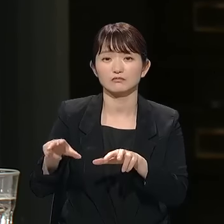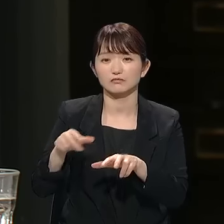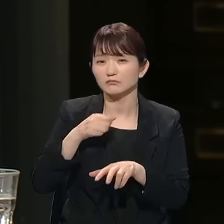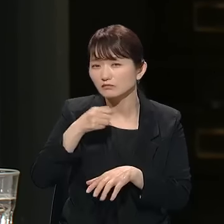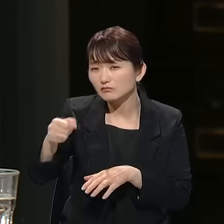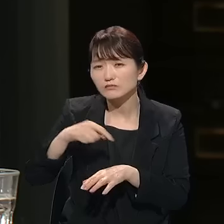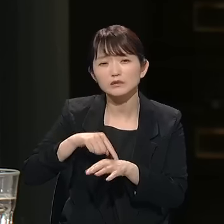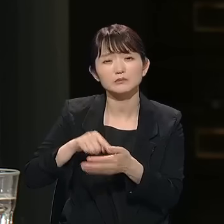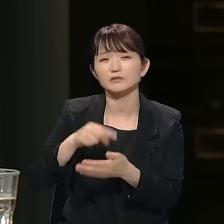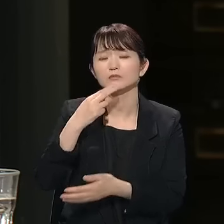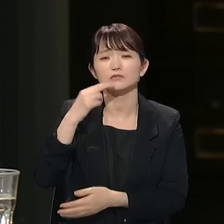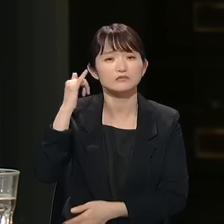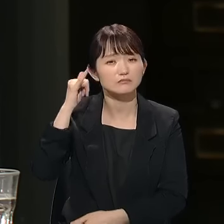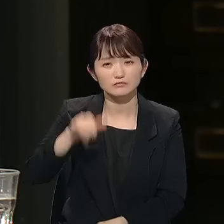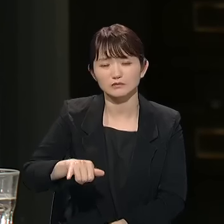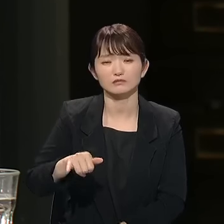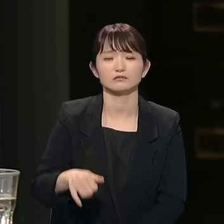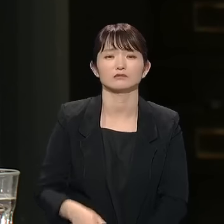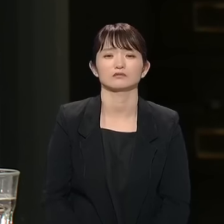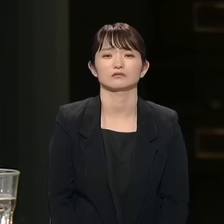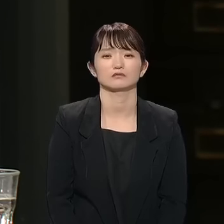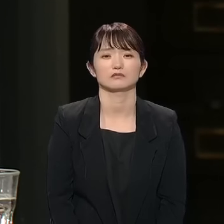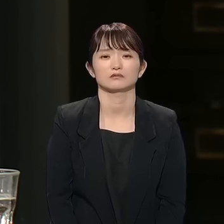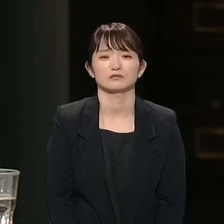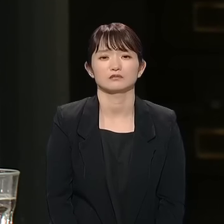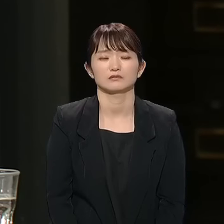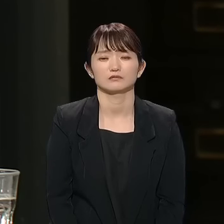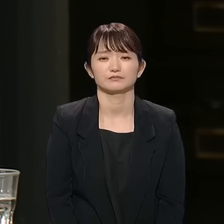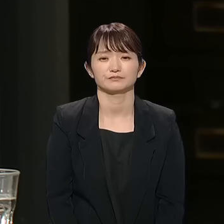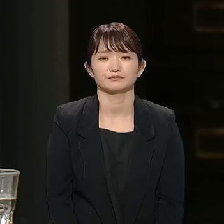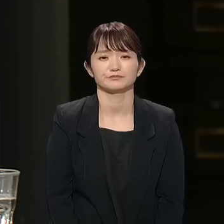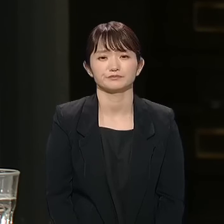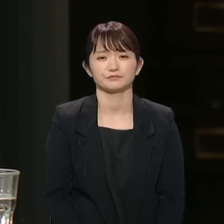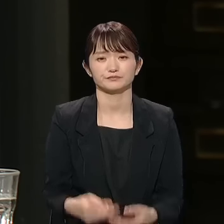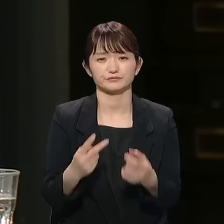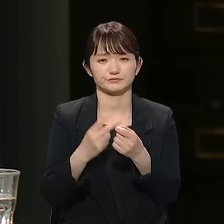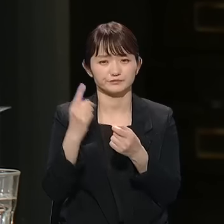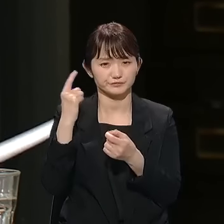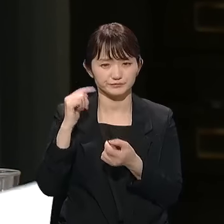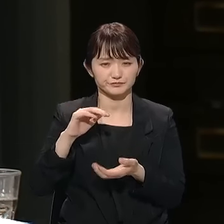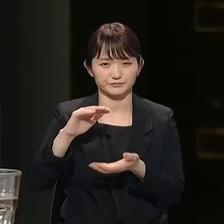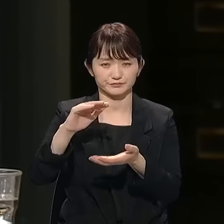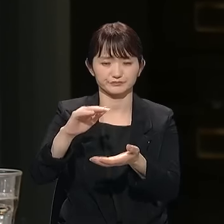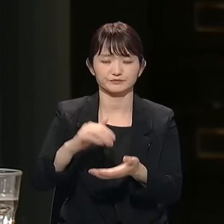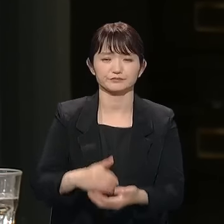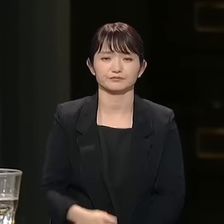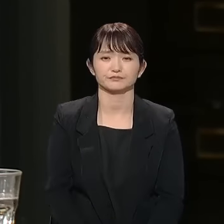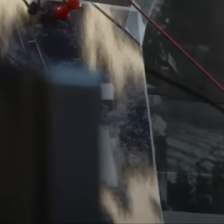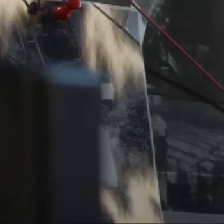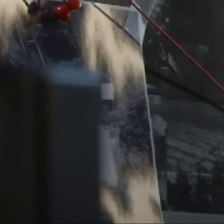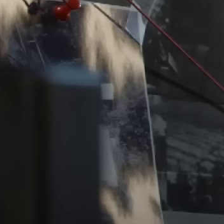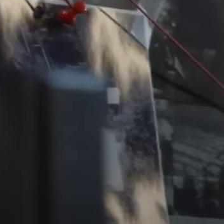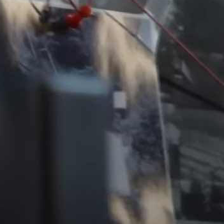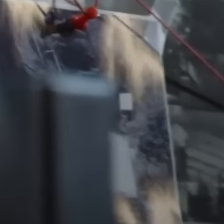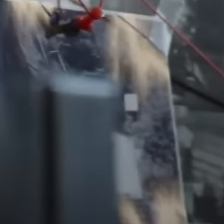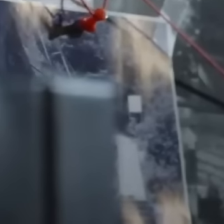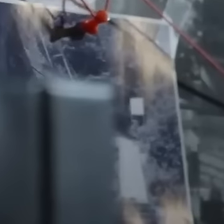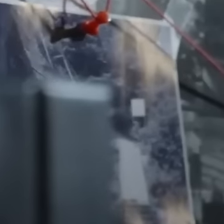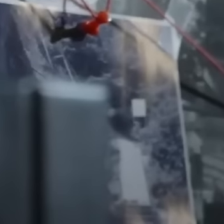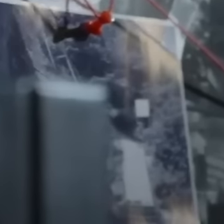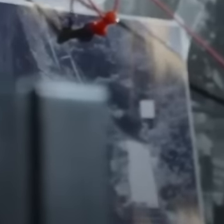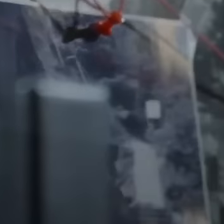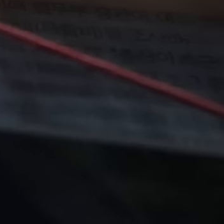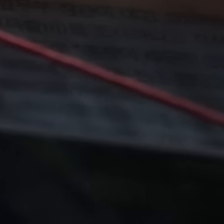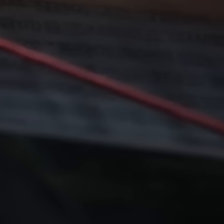할 마음이 없습니다 하고 툭 끊어버리더랍니다. 첫 번째 사건 정리하고요. 두 번째 사건 이어갑니다.